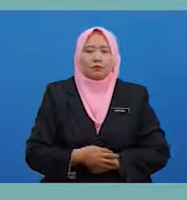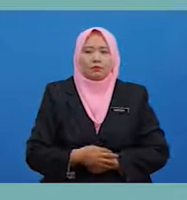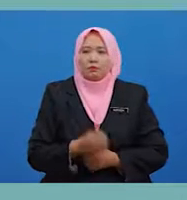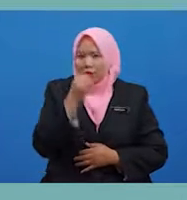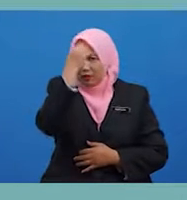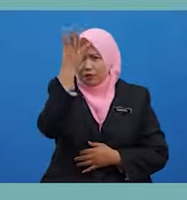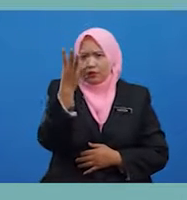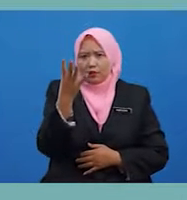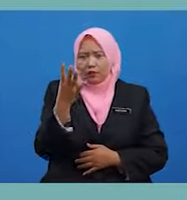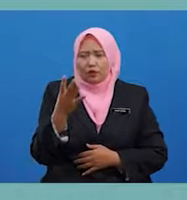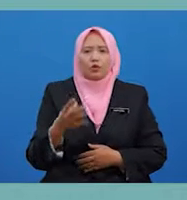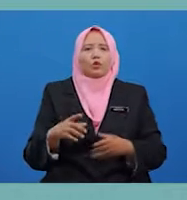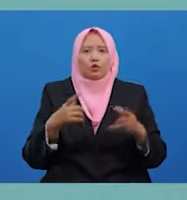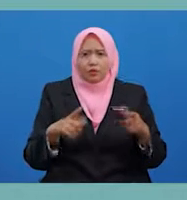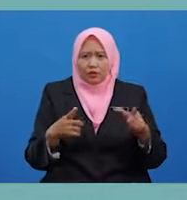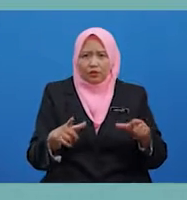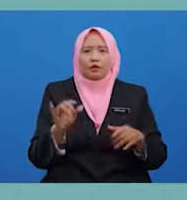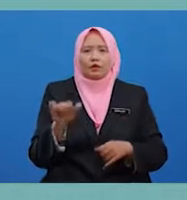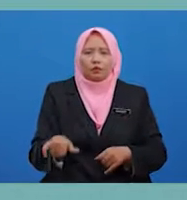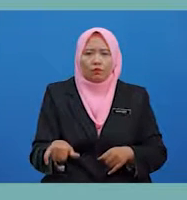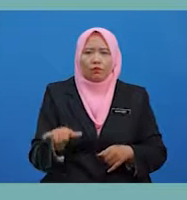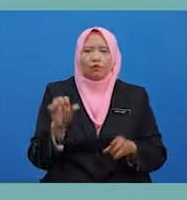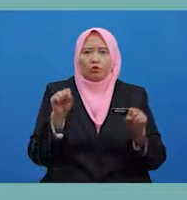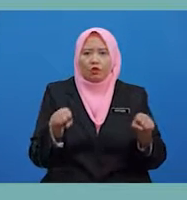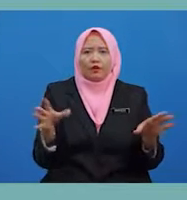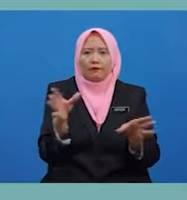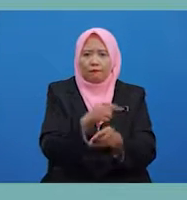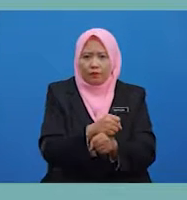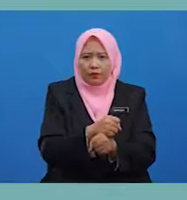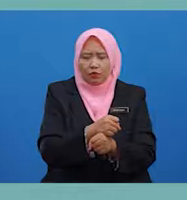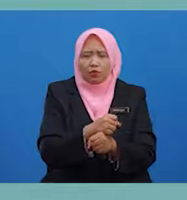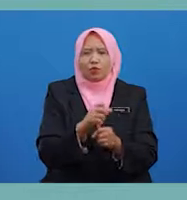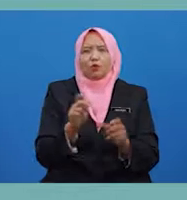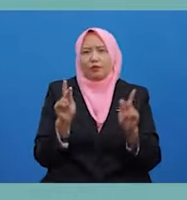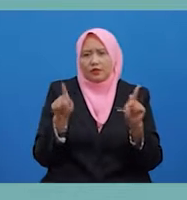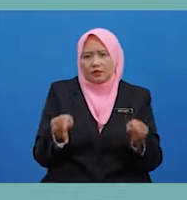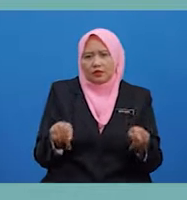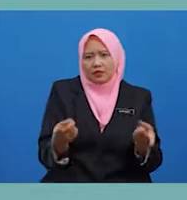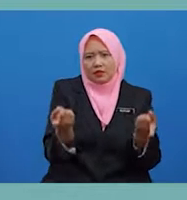memastikan bilangan kedatangan para pelancong ke negara ini sentiasa meningkat.